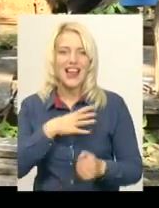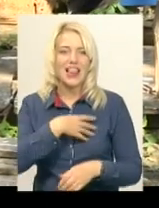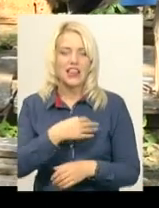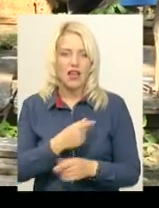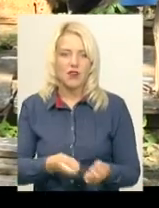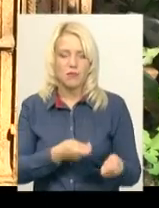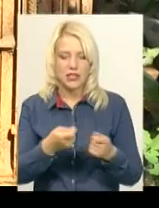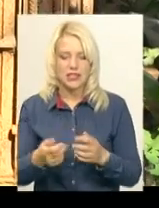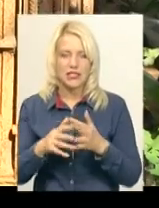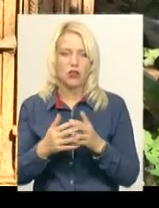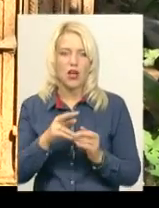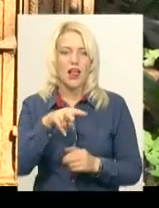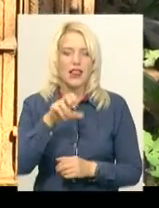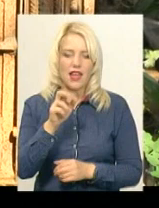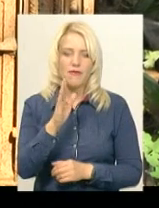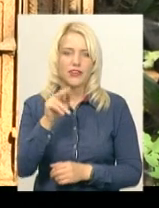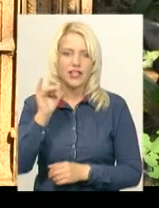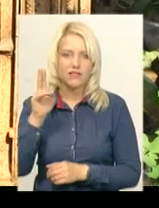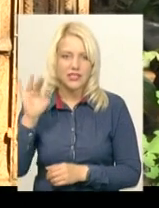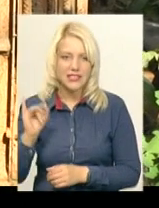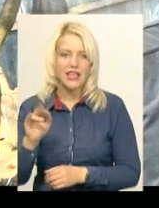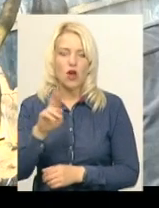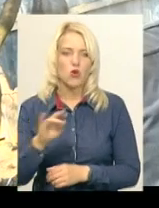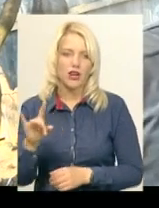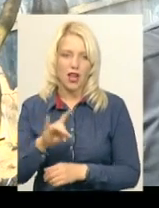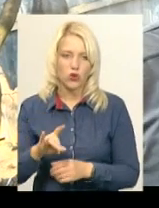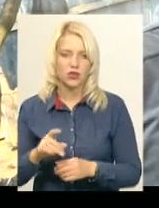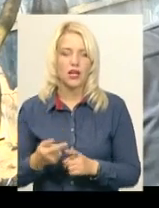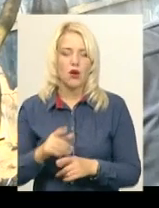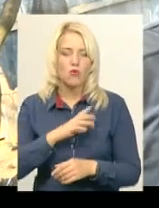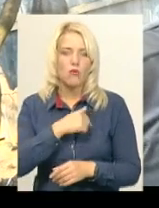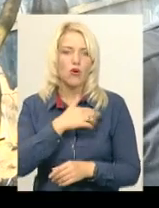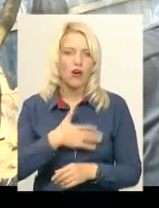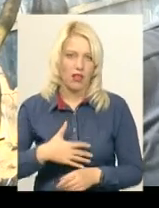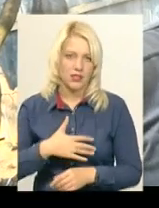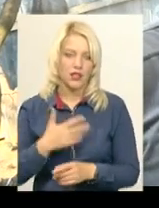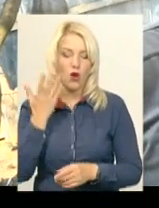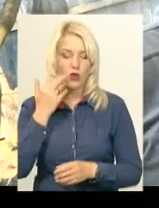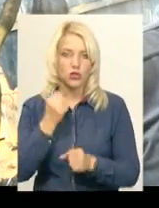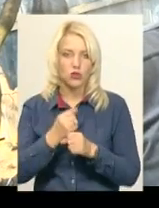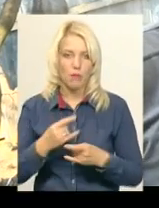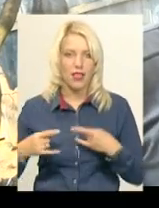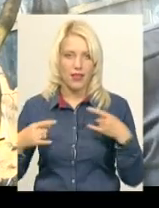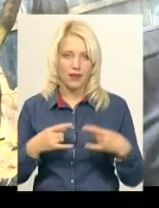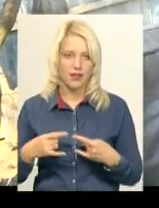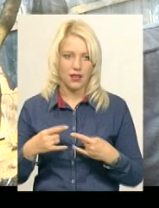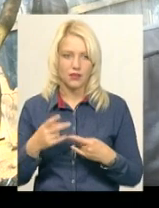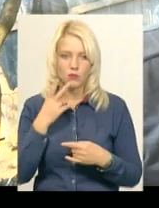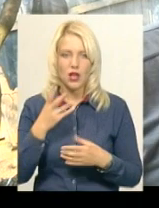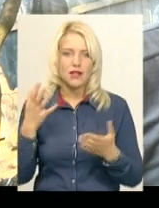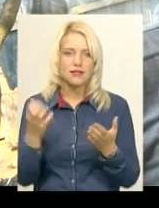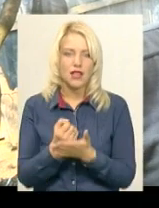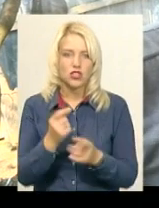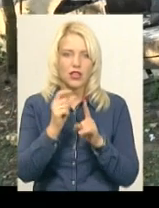із села Левківці Ярмолнецького району. Лелеки були поранені. Коли зробили рентген і вже дивилися, то пару дробінок